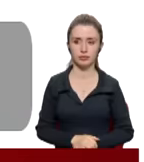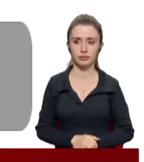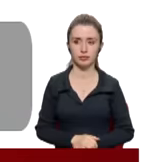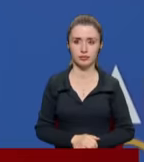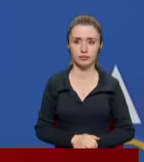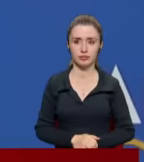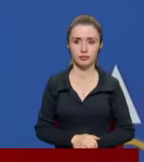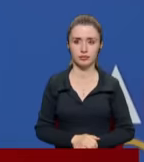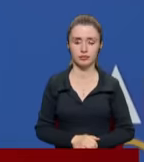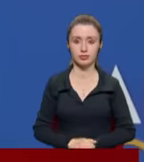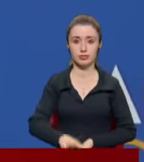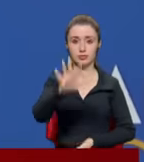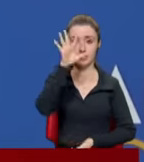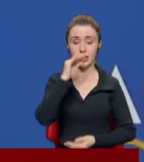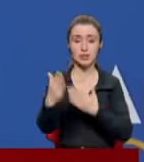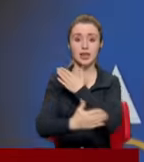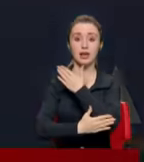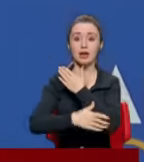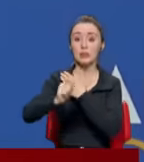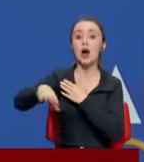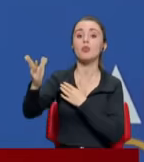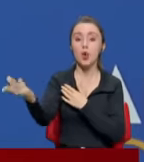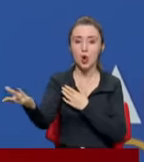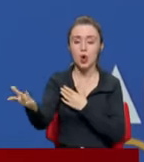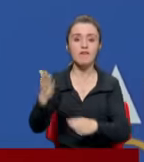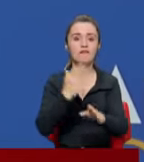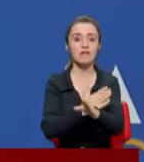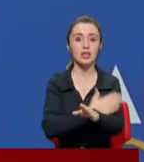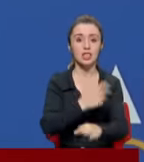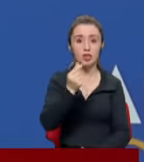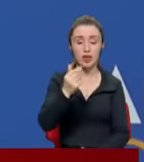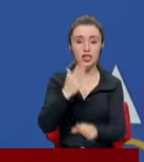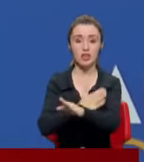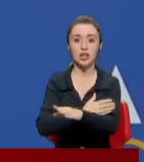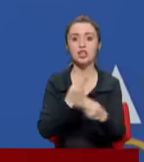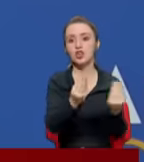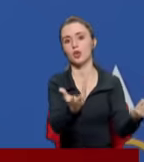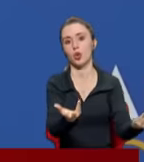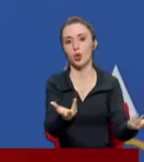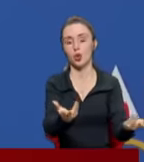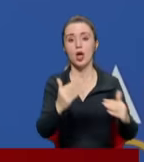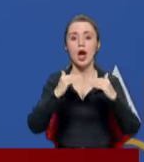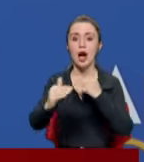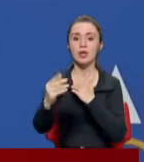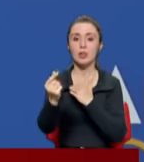yapmadınız kimseye yardım yapmıyor vatandaşın parasını vatandaşa veriyor